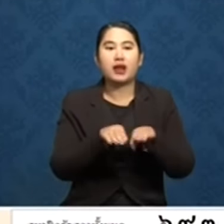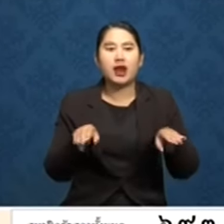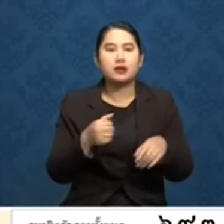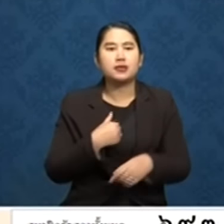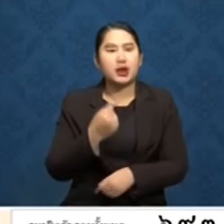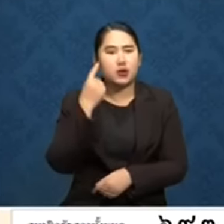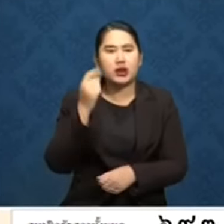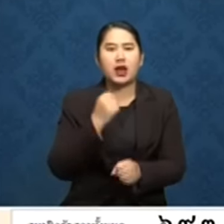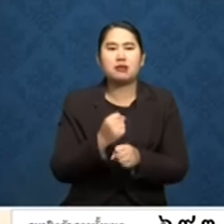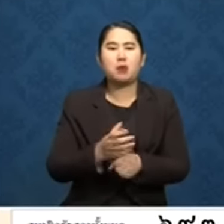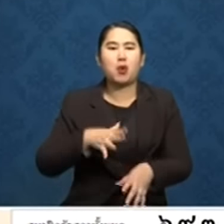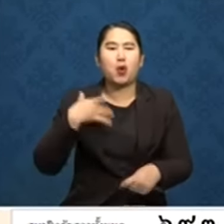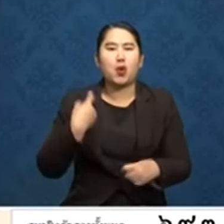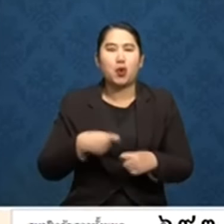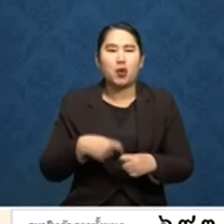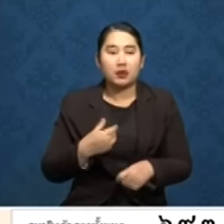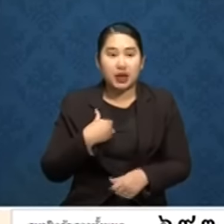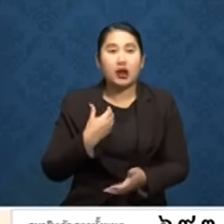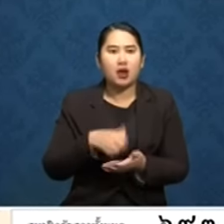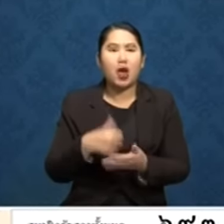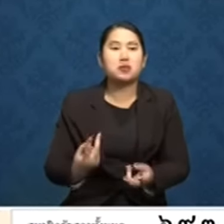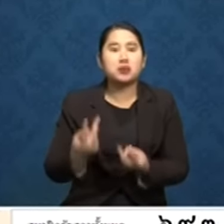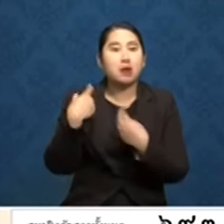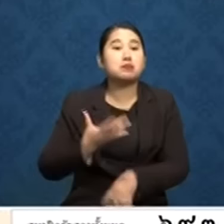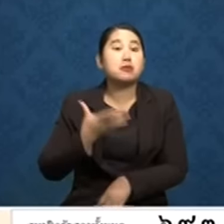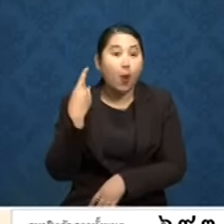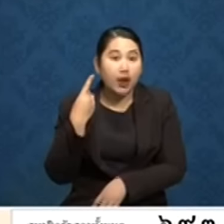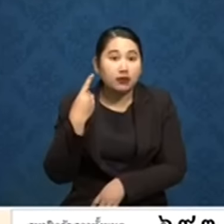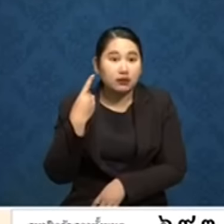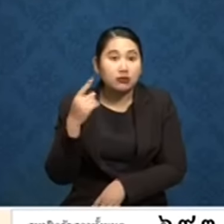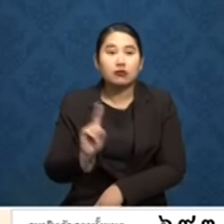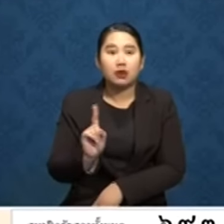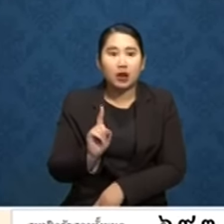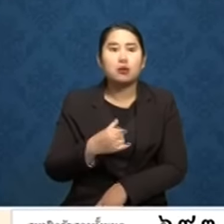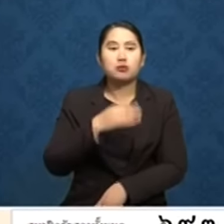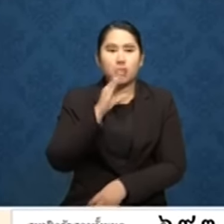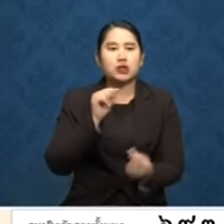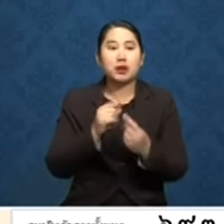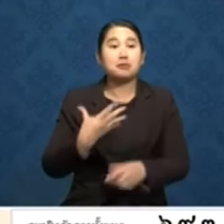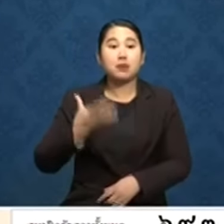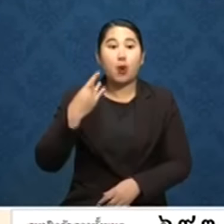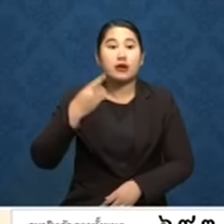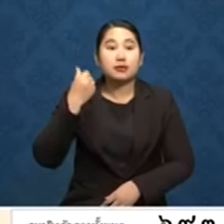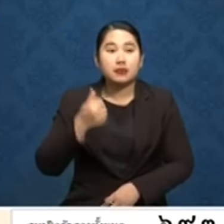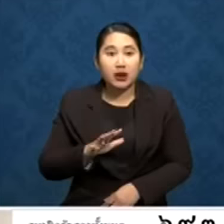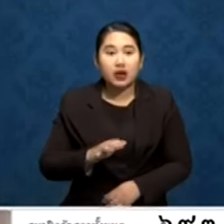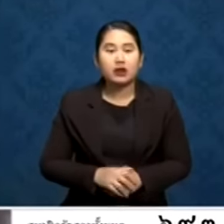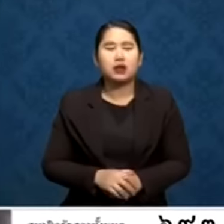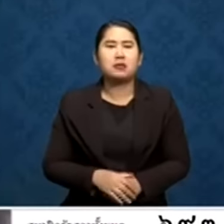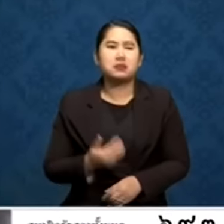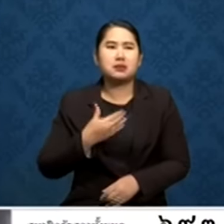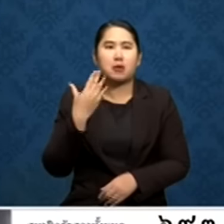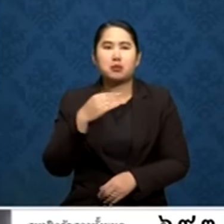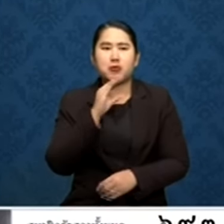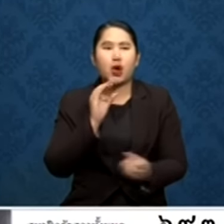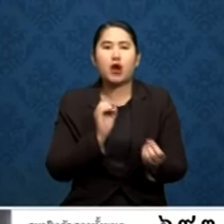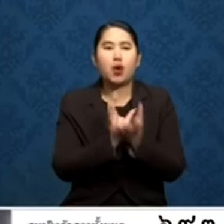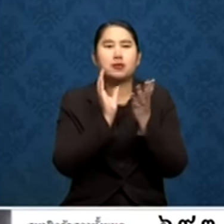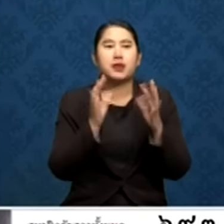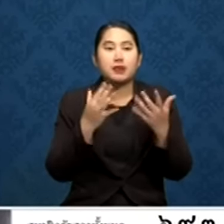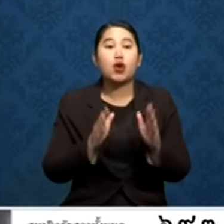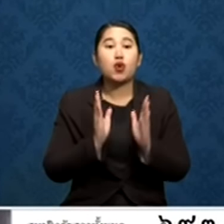ราจะทำงานกันต่อลำบากนะครับในอดีตนี่คือเมื่อไหร่ครับเมื่อวานนี่อดีตไหมครับ ครับ เราพูดถึงเมื่อวานไม่ได้หรอครับท่านประธานที่ท่านรมดอนพูดไม่มีใครเสียหายคนรับผิดช